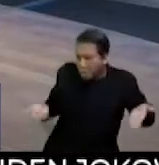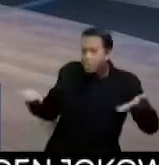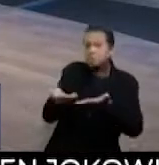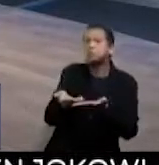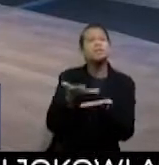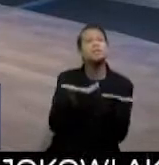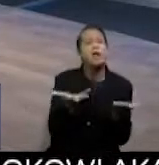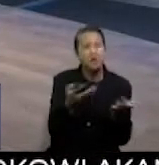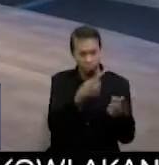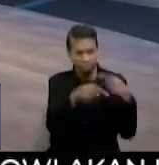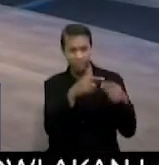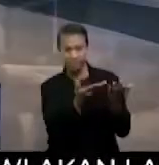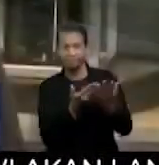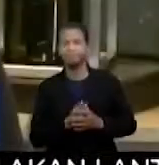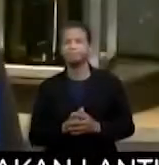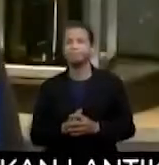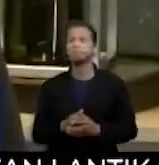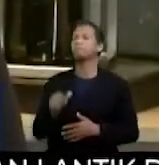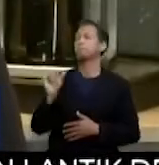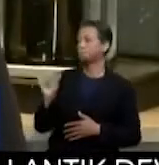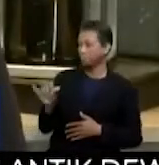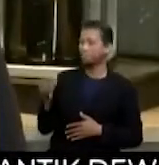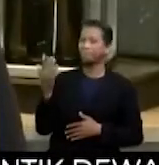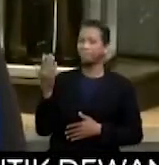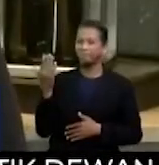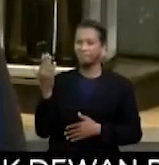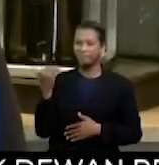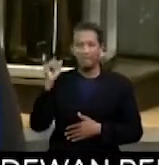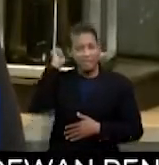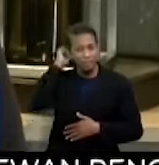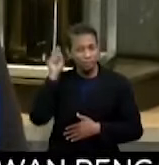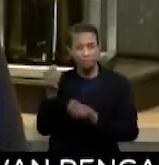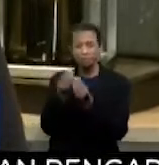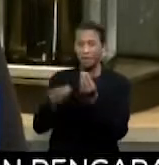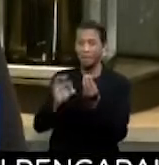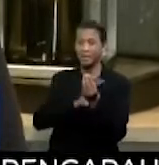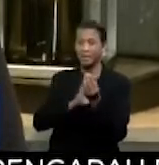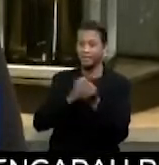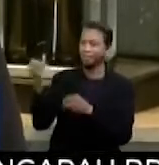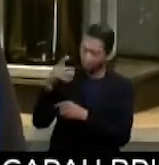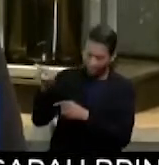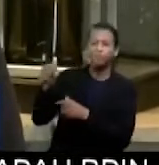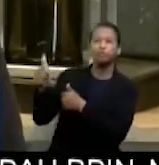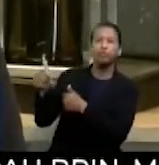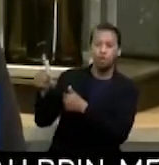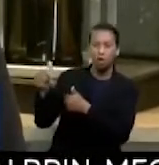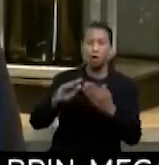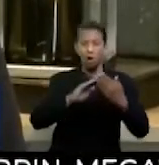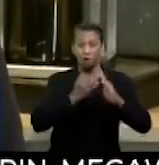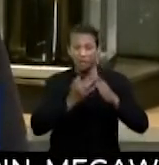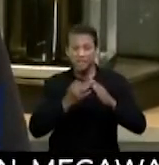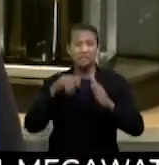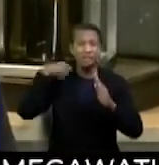Ya, tadi benar sekali yang disampaikan Ibu Wamen. Jadi saat sebelum pandemi itu kondisi industri perfilman Indonesia sedang dalam masa pertumbuhan